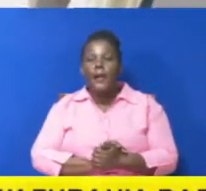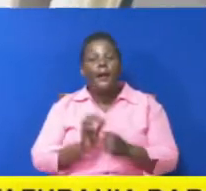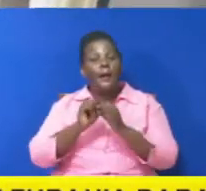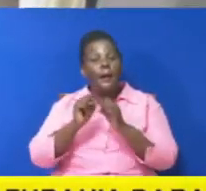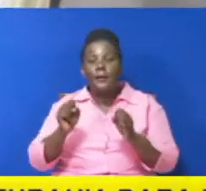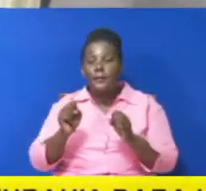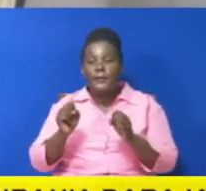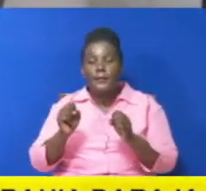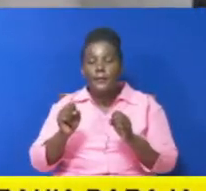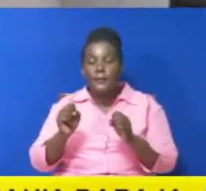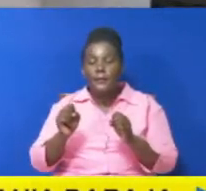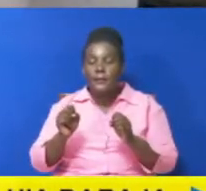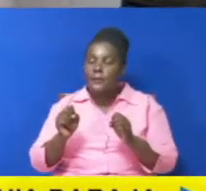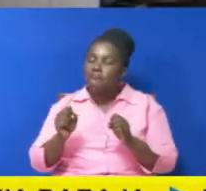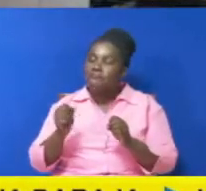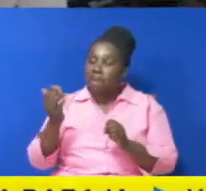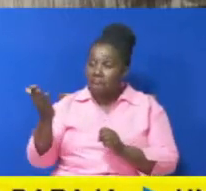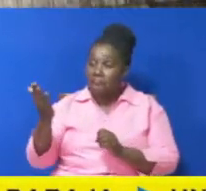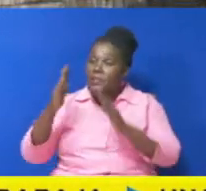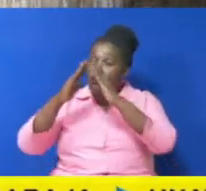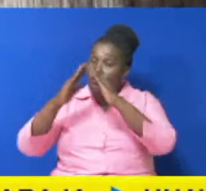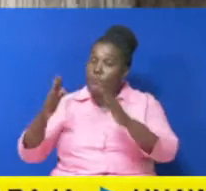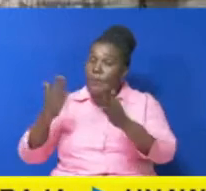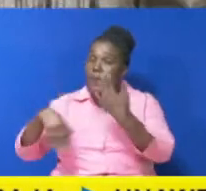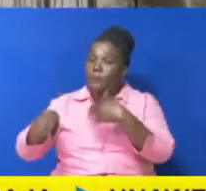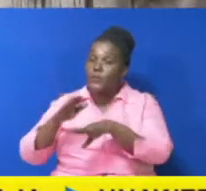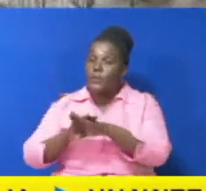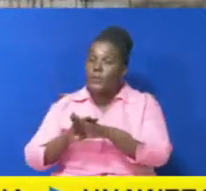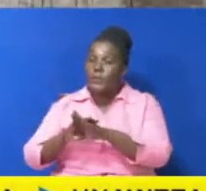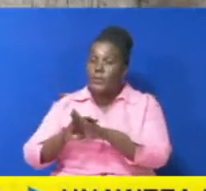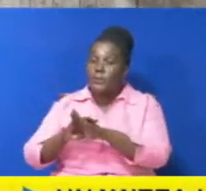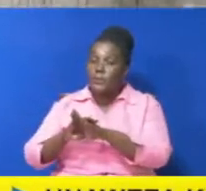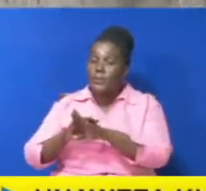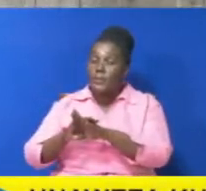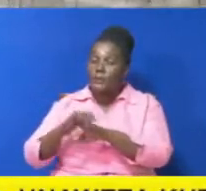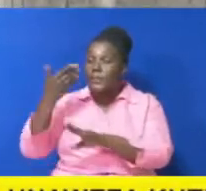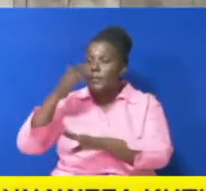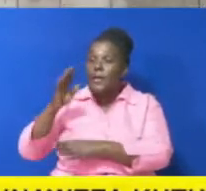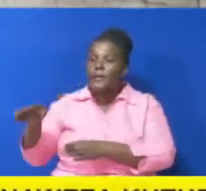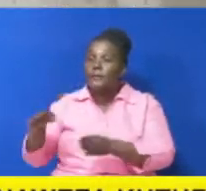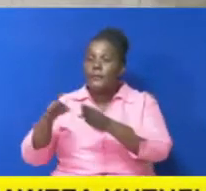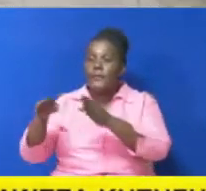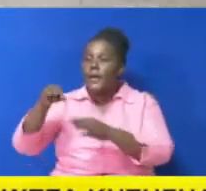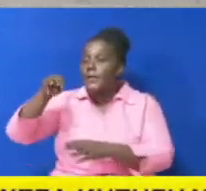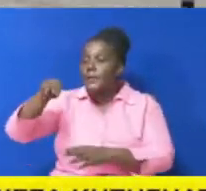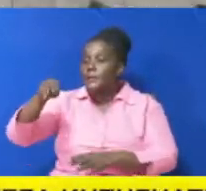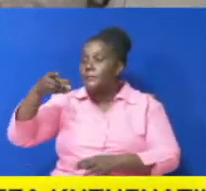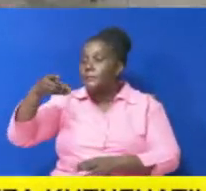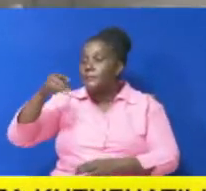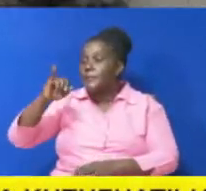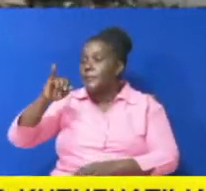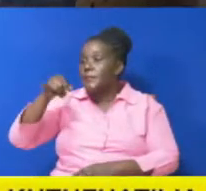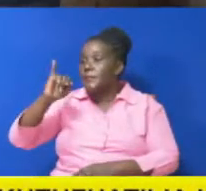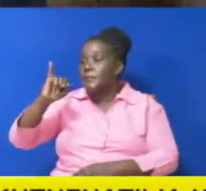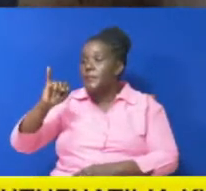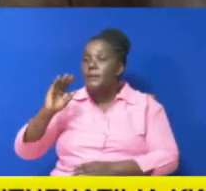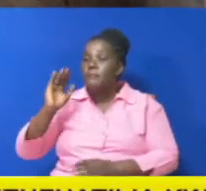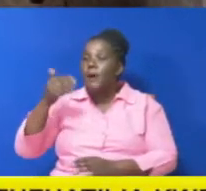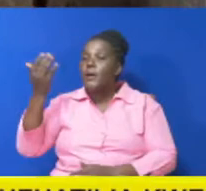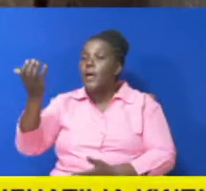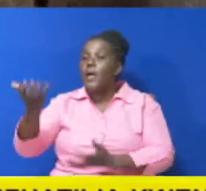Lakini hii ni nyumba ya mwenyekiti wa serikali ya mtaa Mpiji Magoe, Said Suleimani, baada ya kuteketezwa kwa moto.